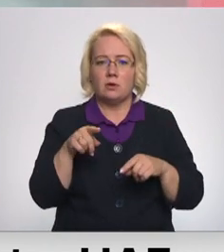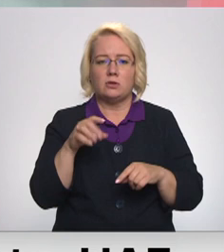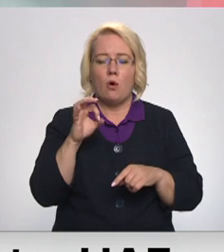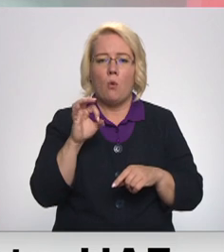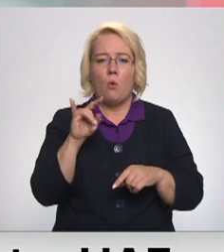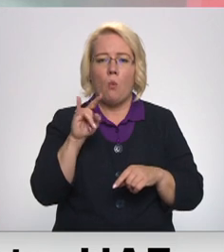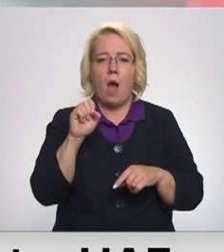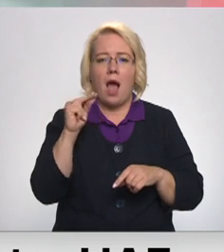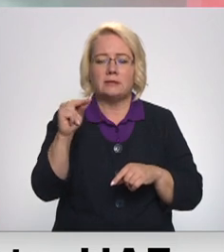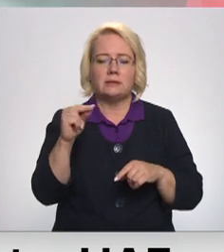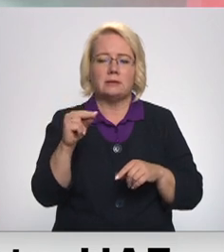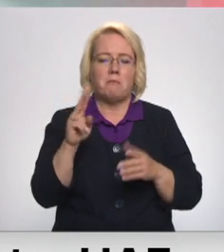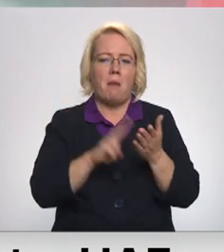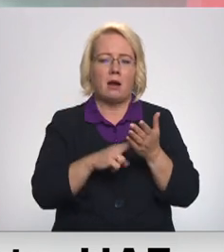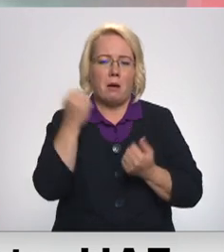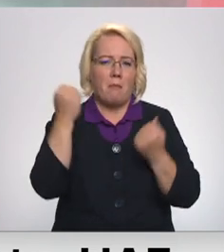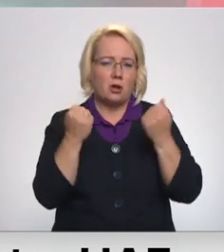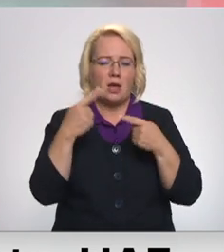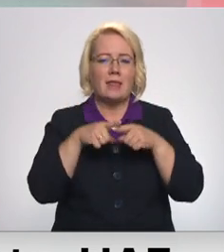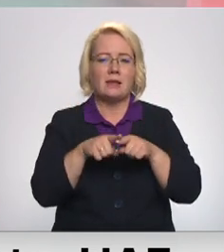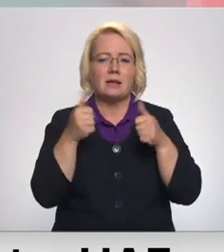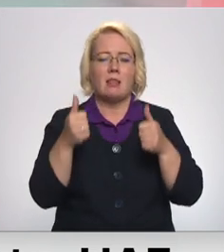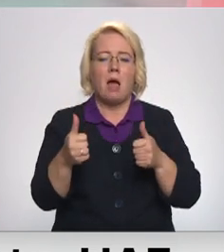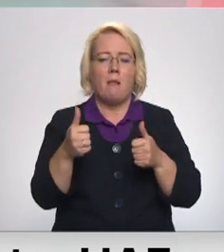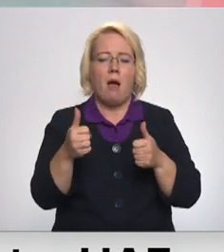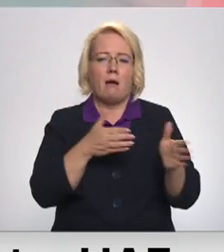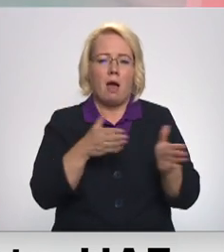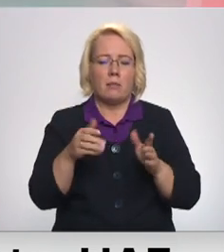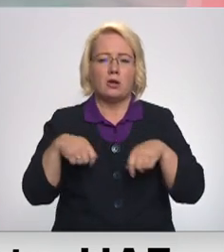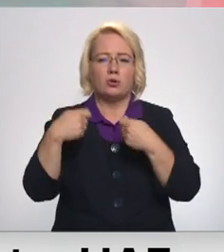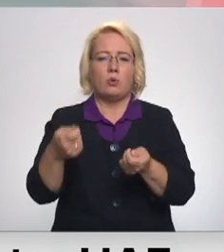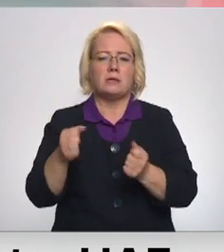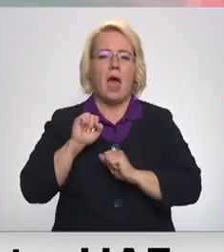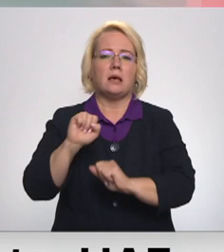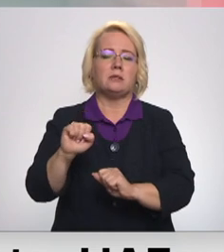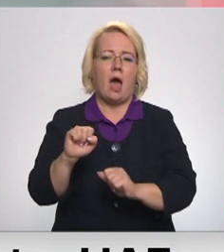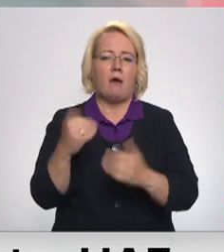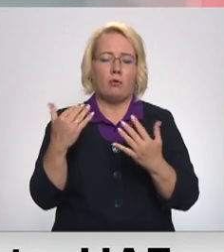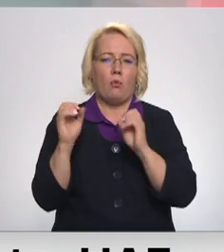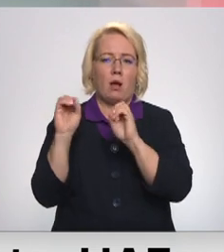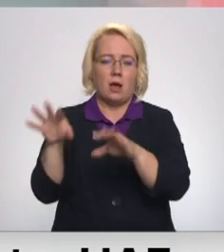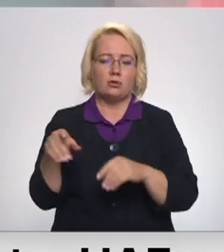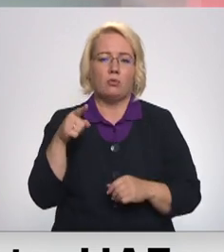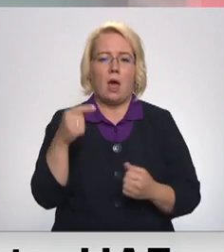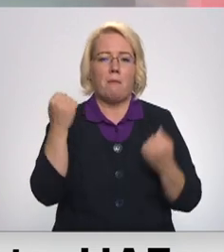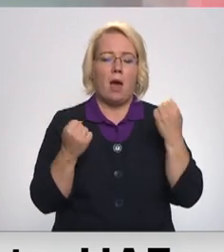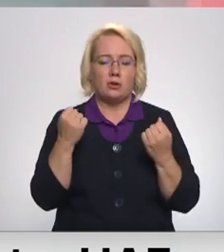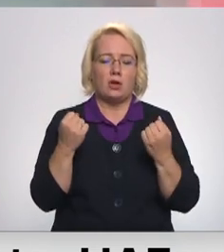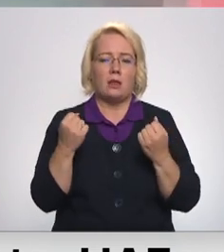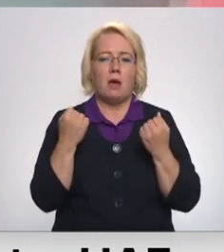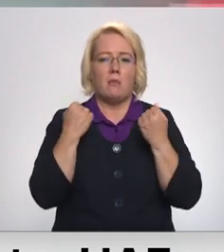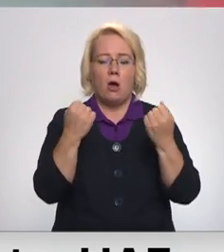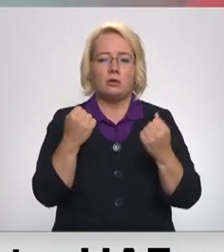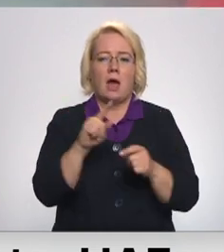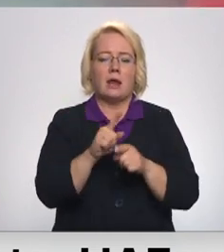markas automašīna tehniski labā kārtībā, kas tiks nodota aizstāvju rokās. Un līdz ar šo mašīnu ceļā devās arī pirmā vispārējās aprūpes